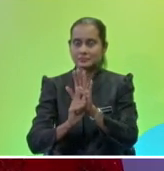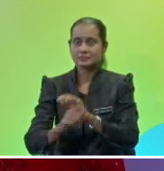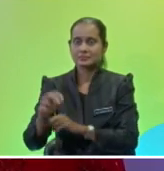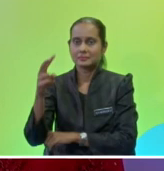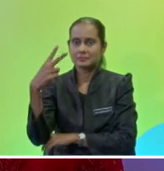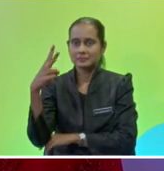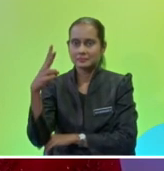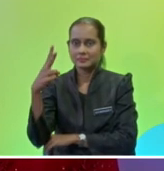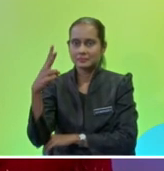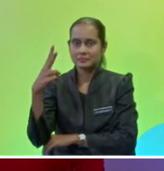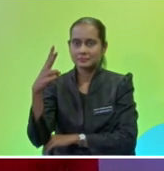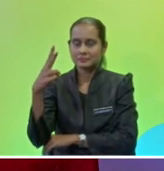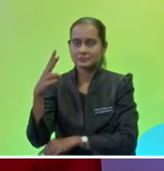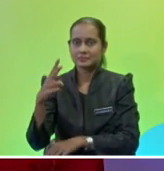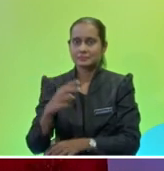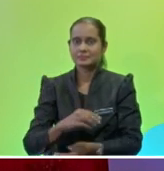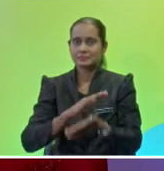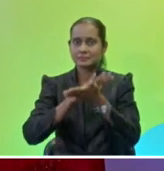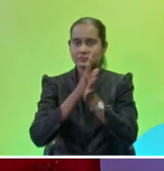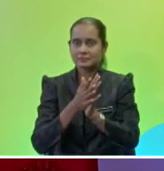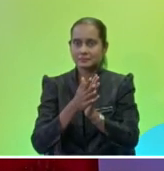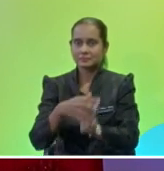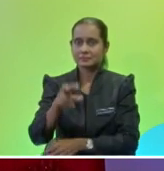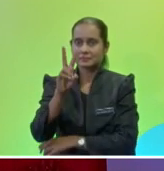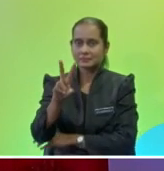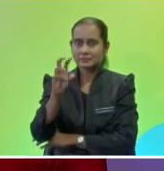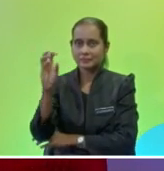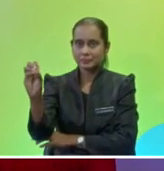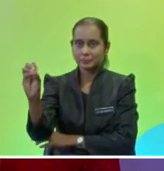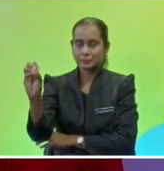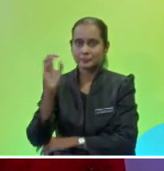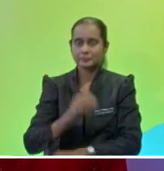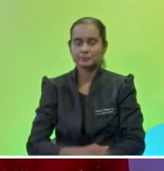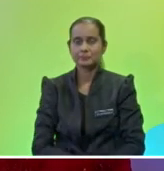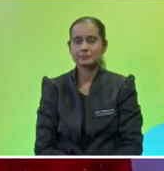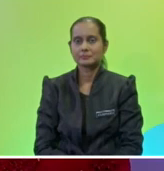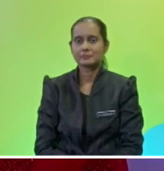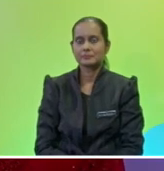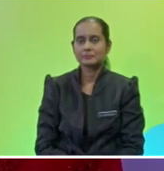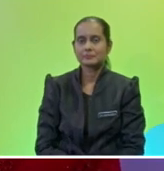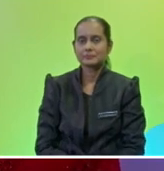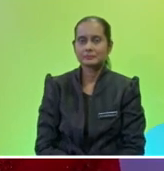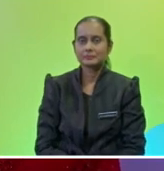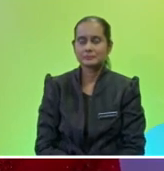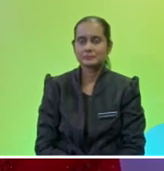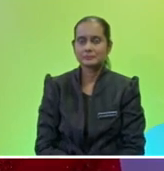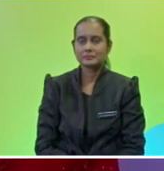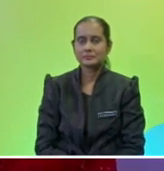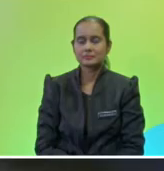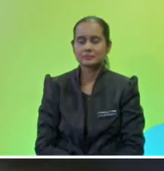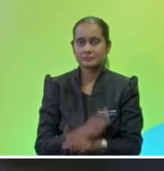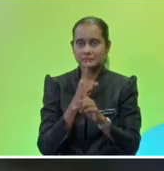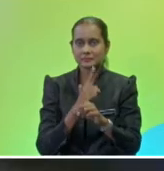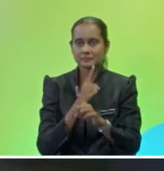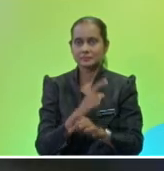ekor dan dia sama dengan 20 20 tadi betul